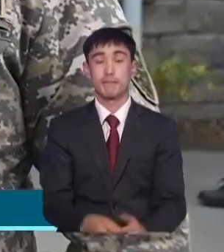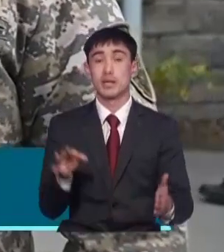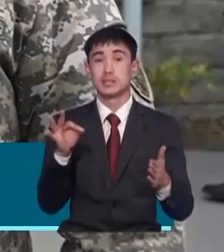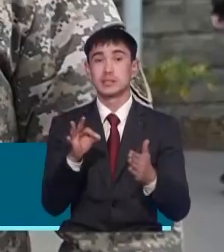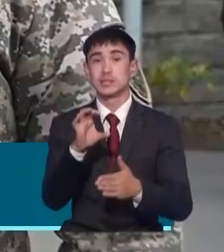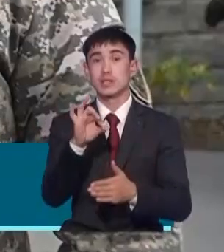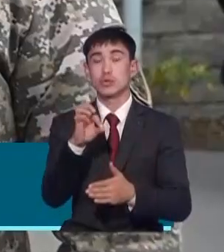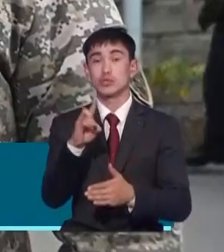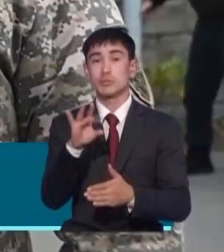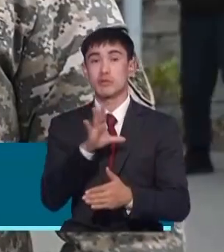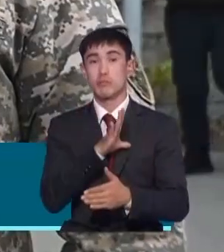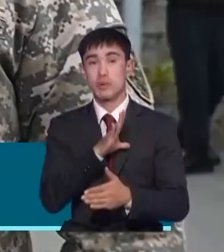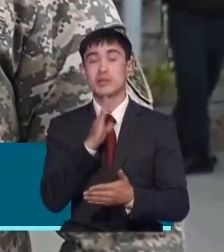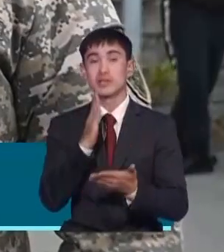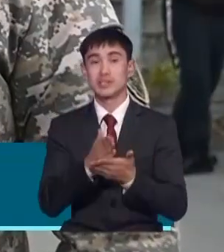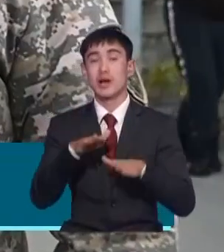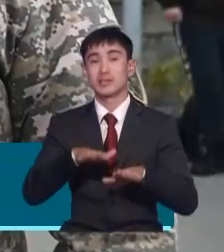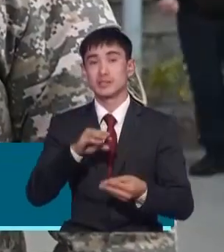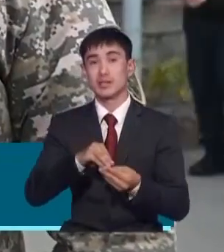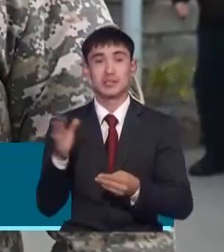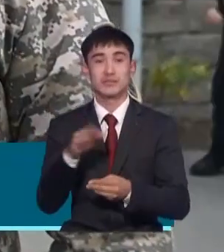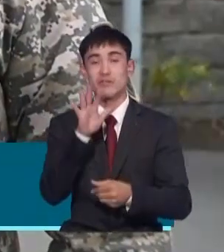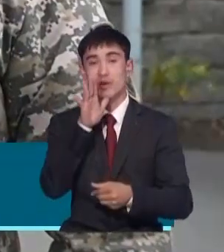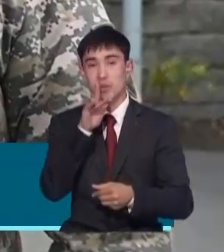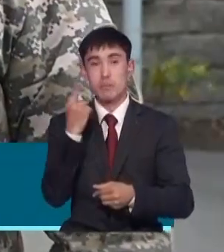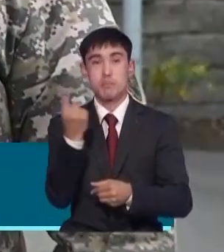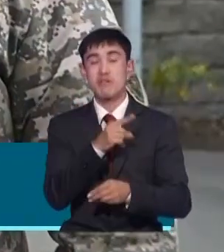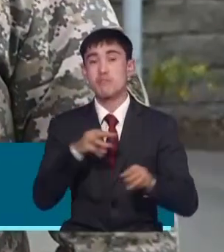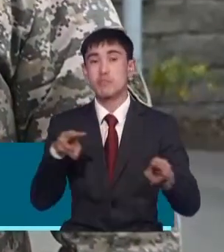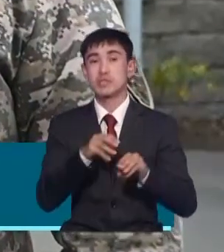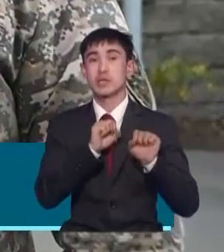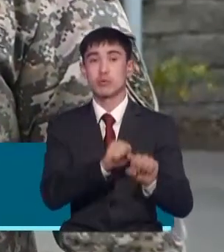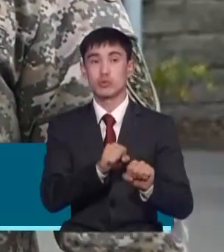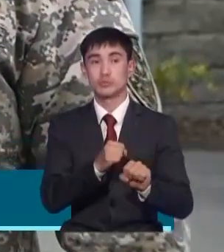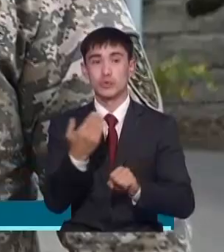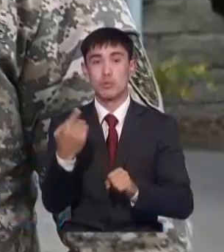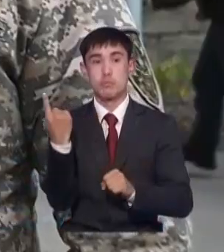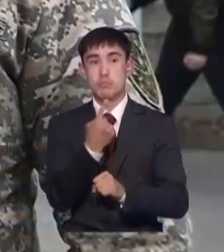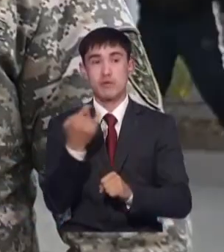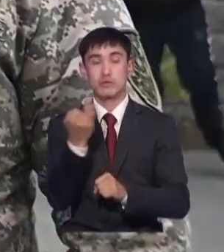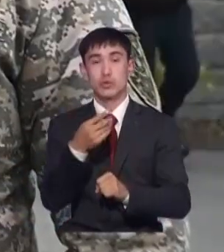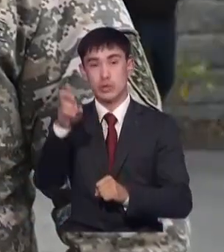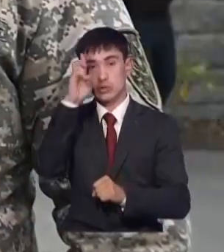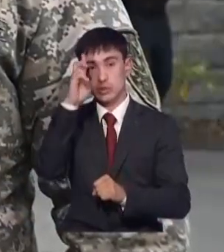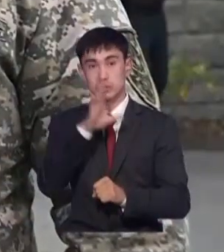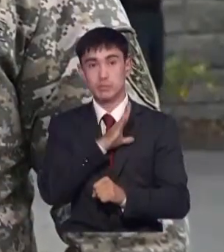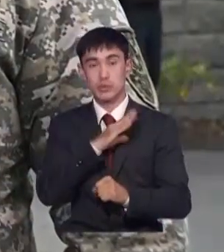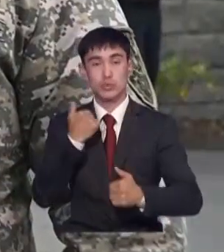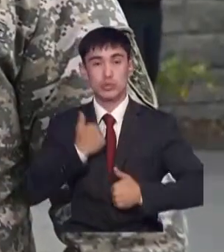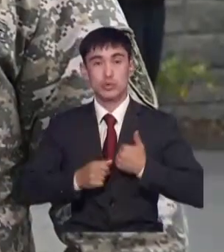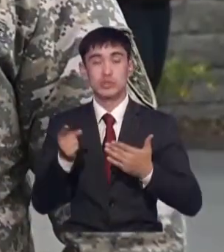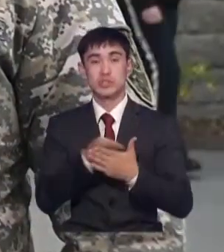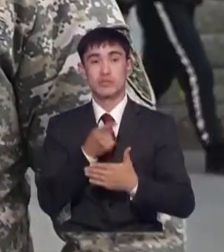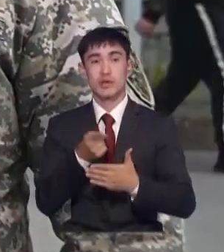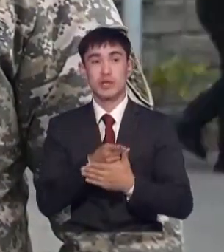Сагдат Хужахметович был, есть и останется на все времена первым министром обороны. Он первым в истории государства был удостоен